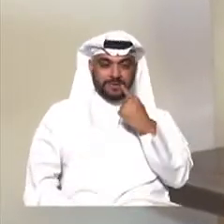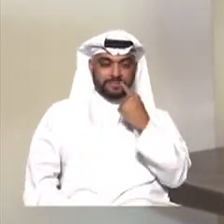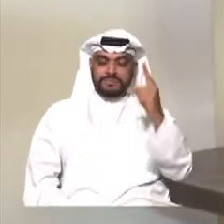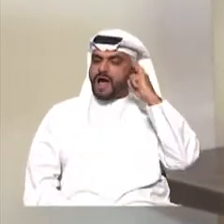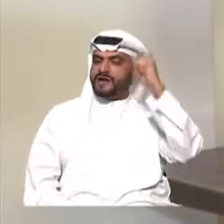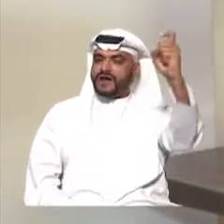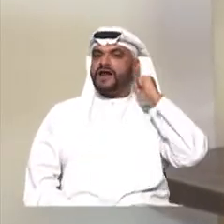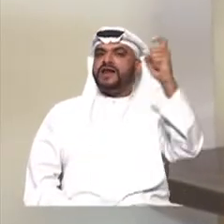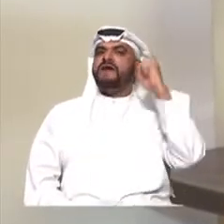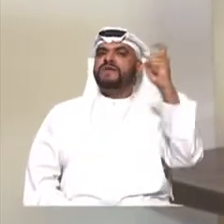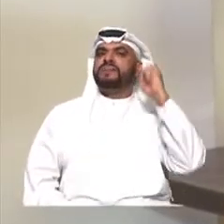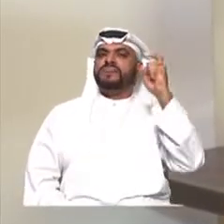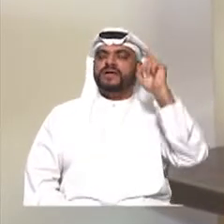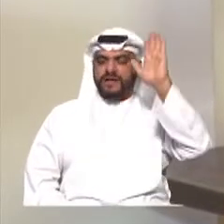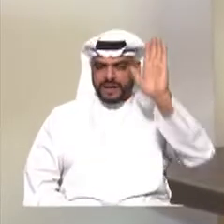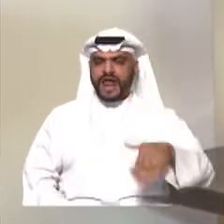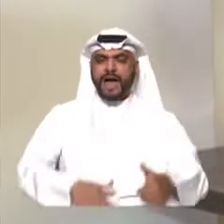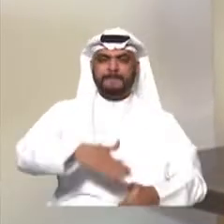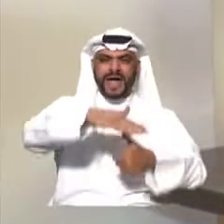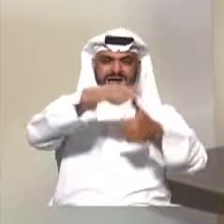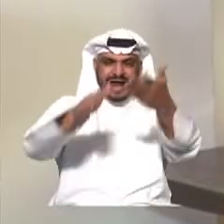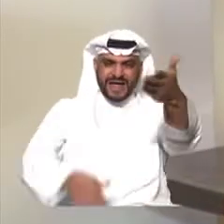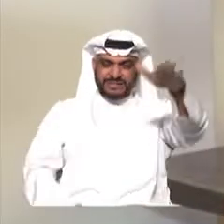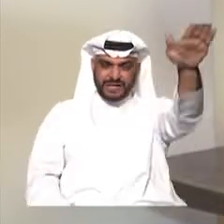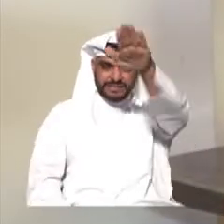تماما لهذا الغزو،